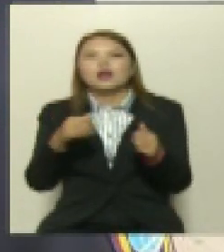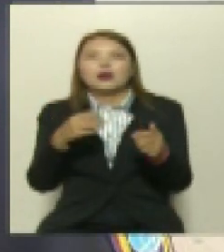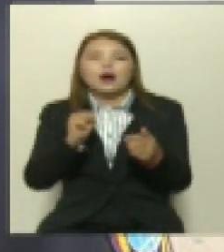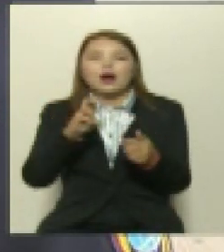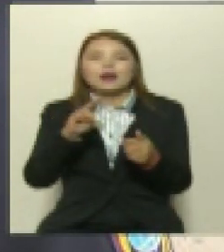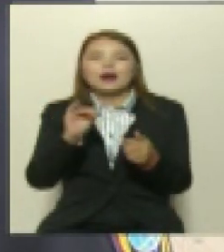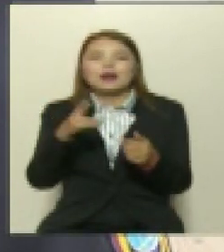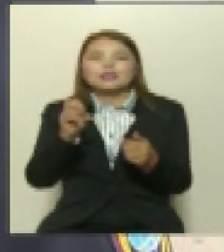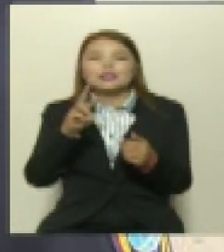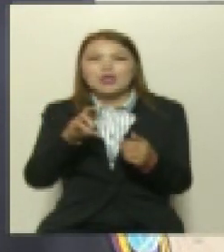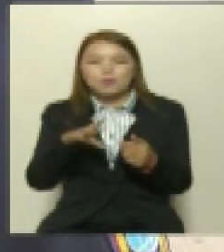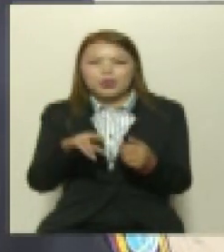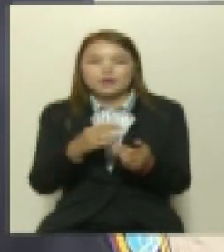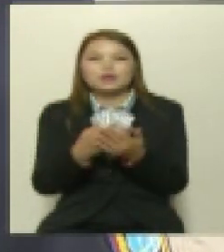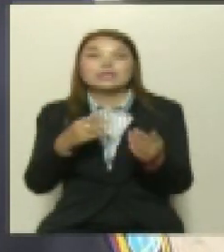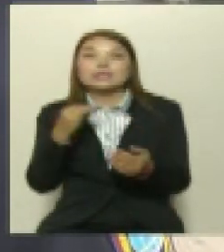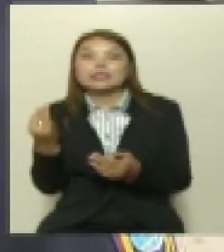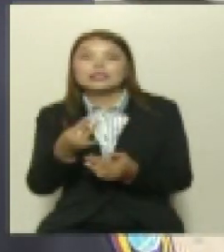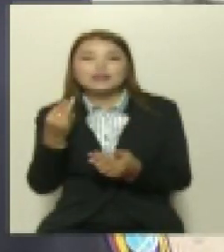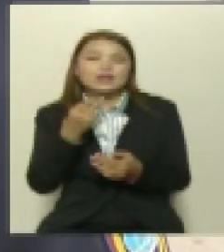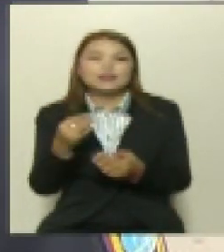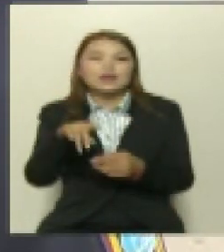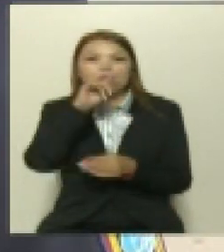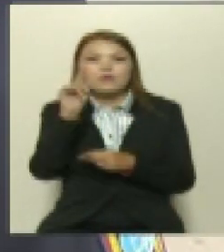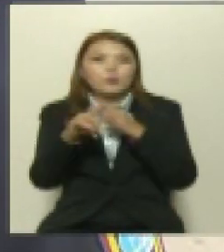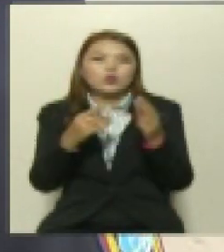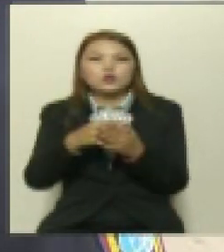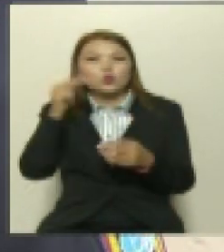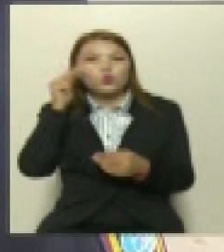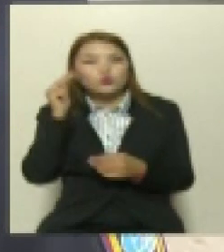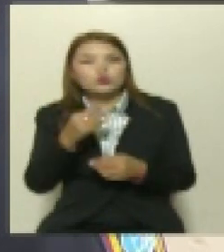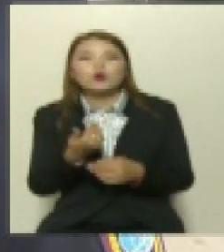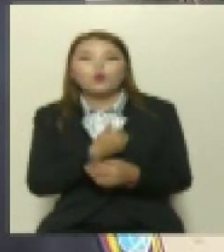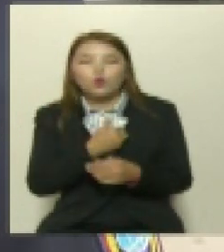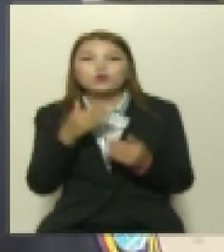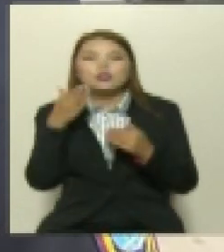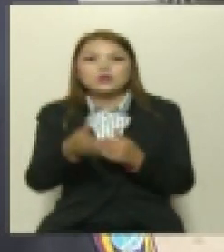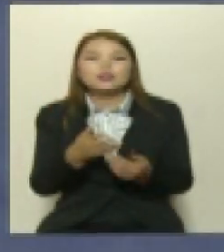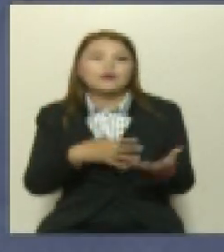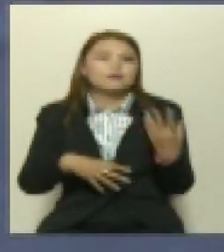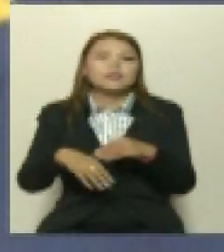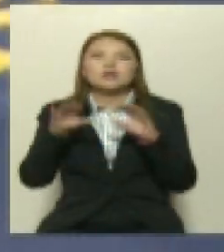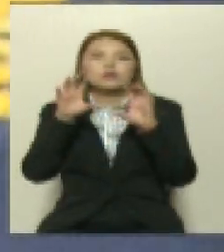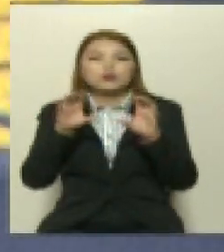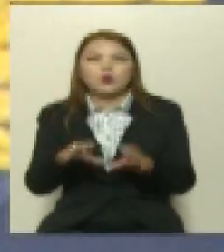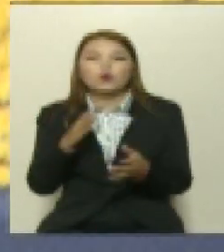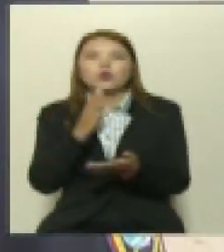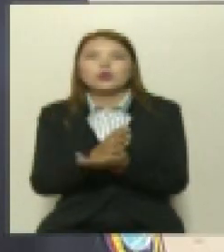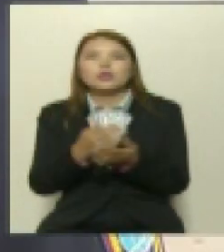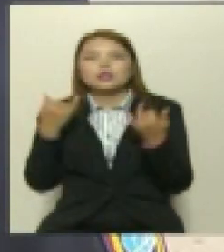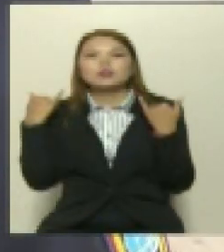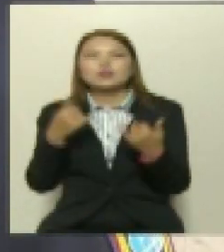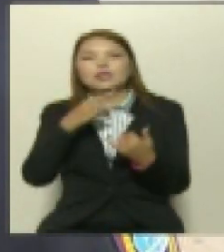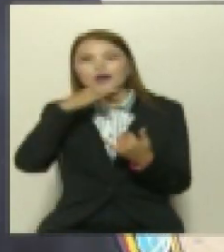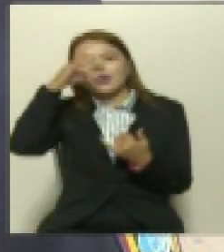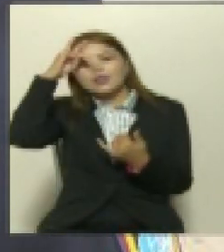тұрғындар қызығушылық тудыртқан жағдайда оқуға қалай түсу керек екен, бәрі талаптары жазылған. Қазіргі таңда